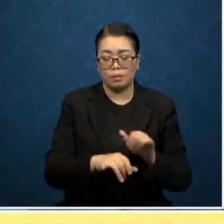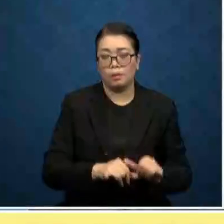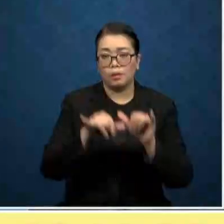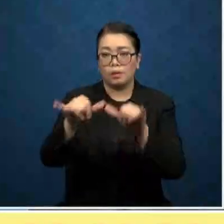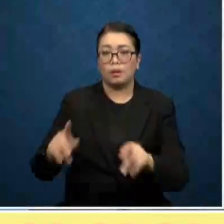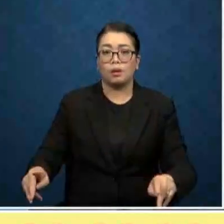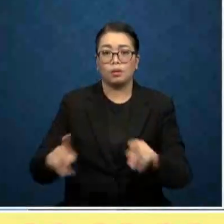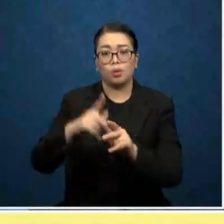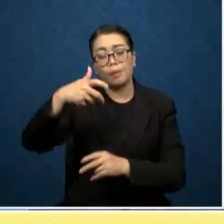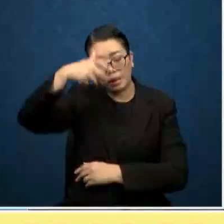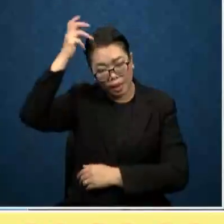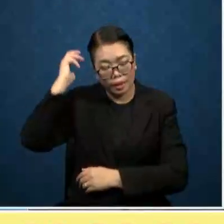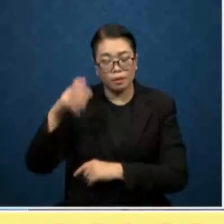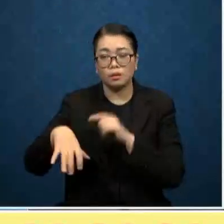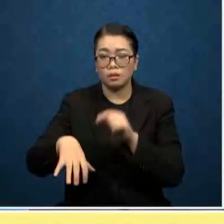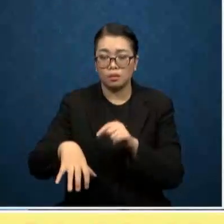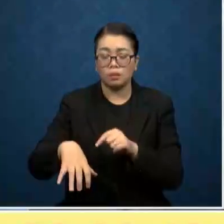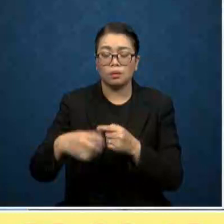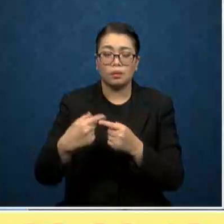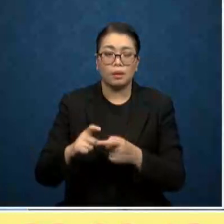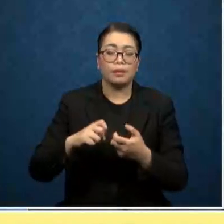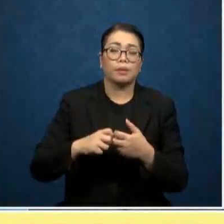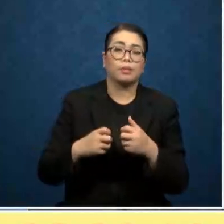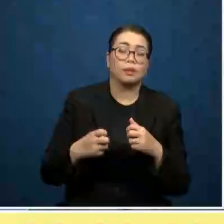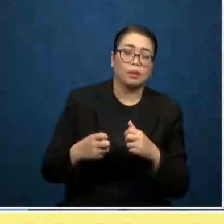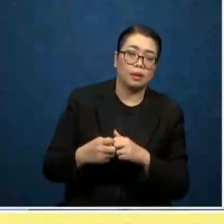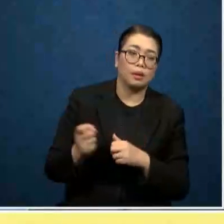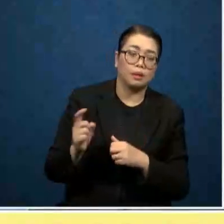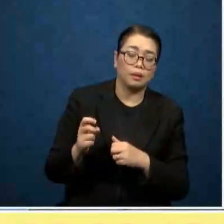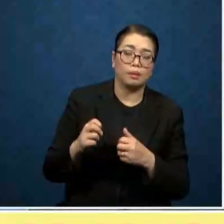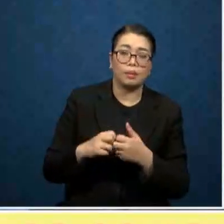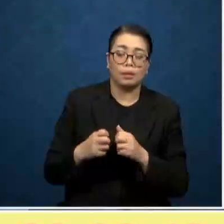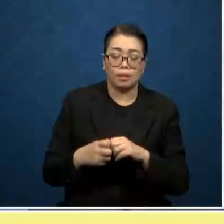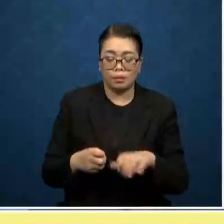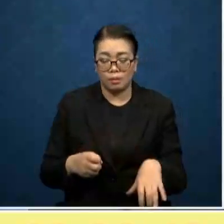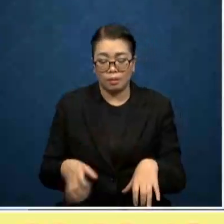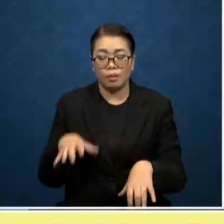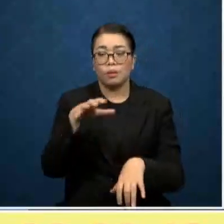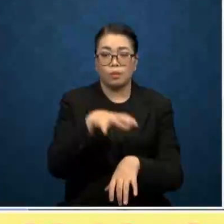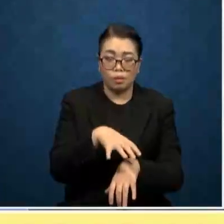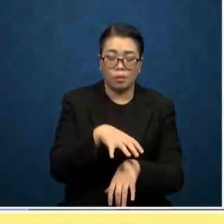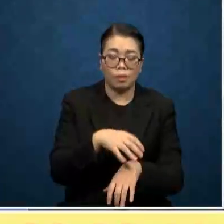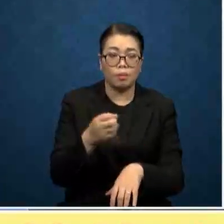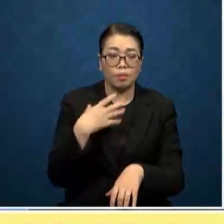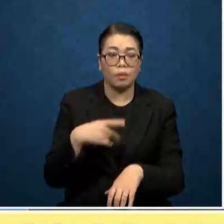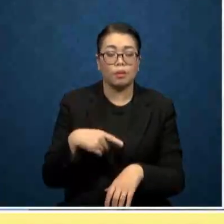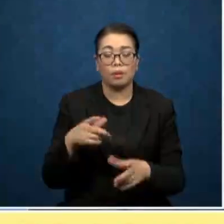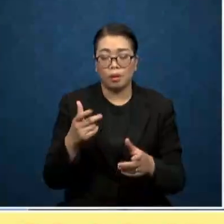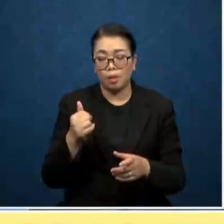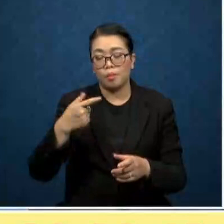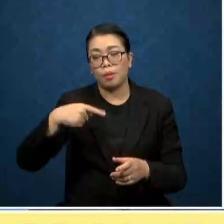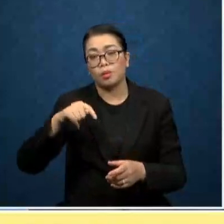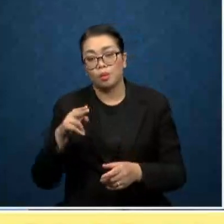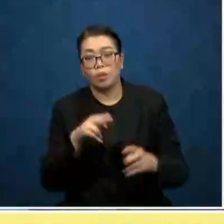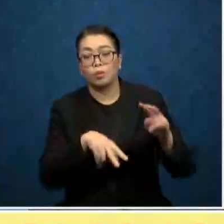กระทรวงมหาดไทยแต่เขมีปัญหาเกิดเป็นหน่วยงานซ้อนหน่วยงานบอกว่าให้อปทดู